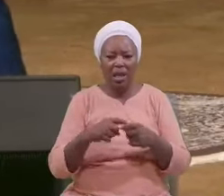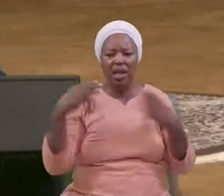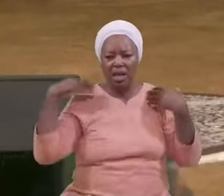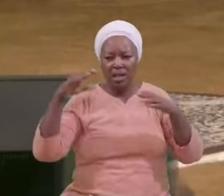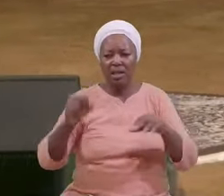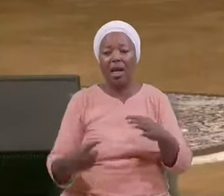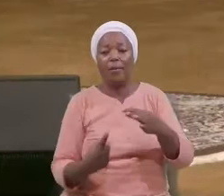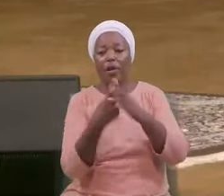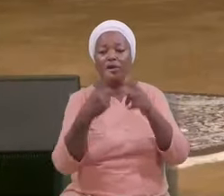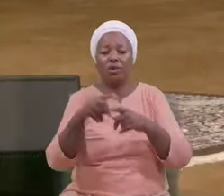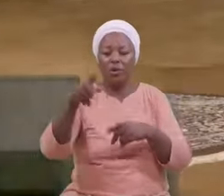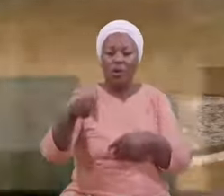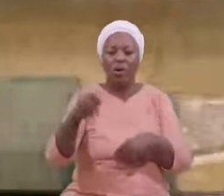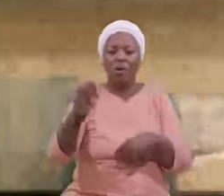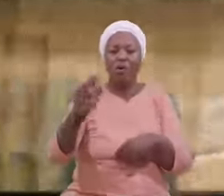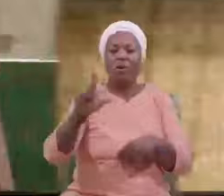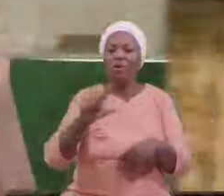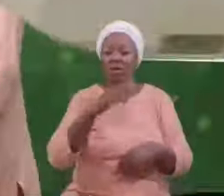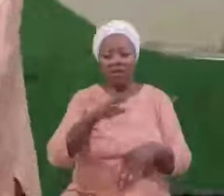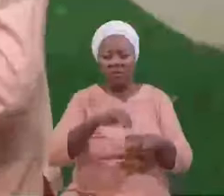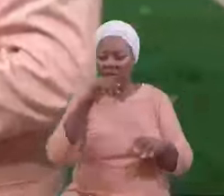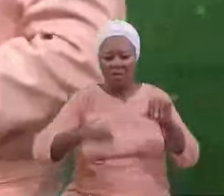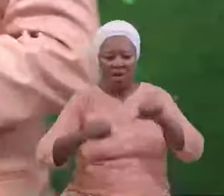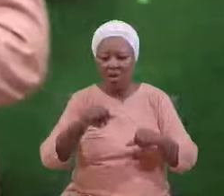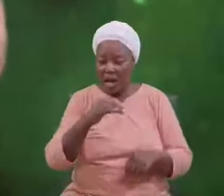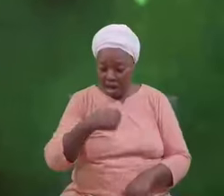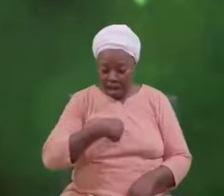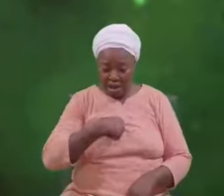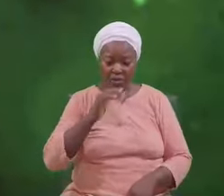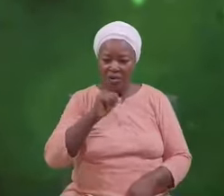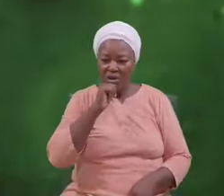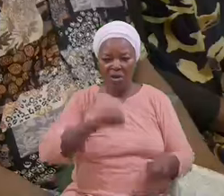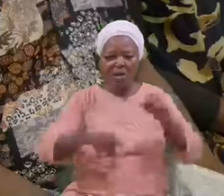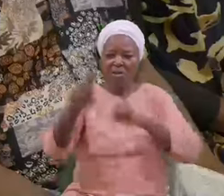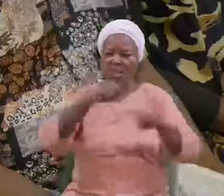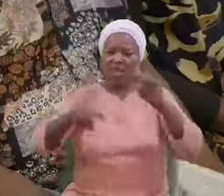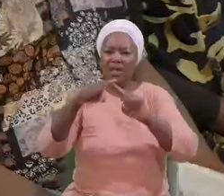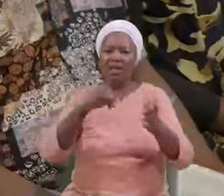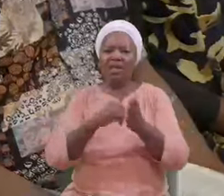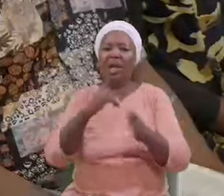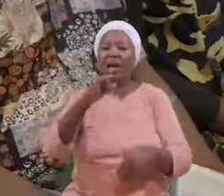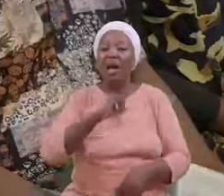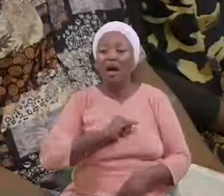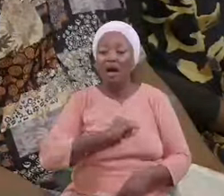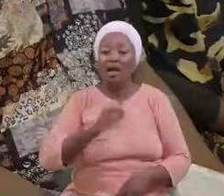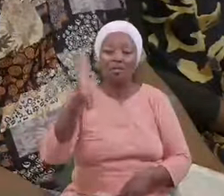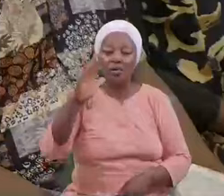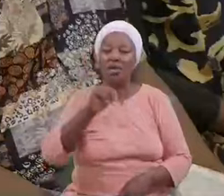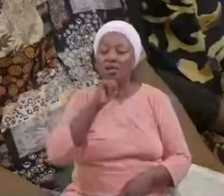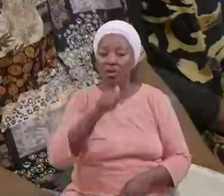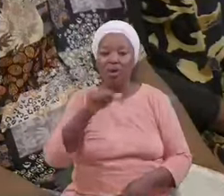douté. Je ne vais pas douter. Moi, je ne vais pas douter. Donc,